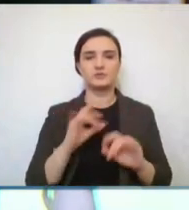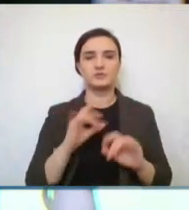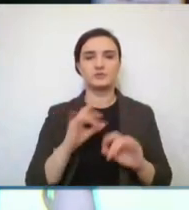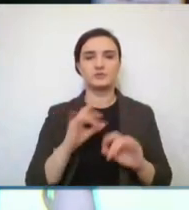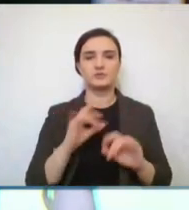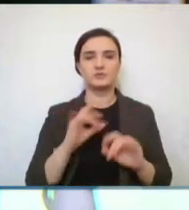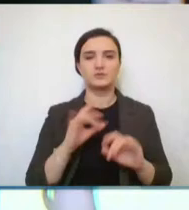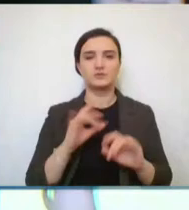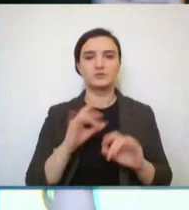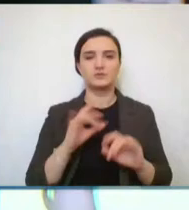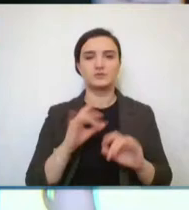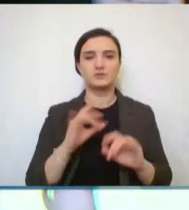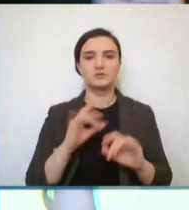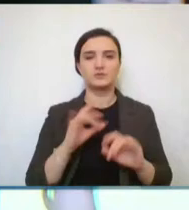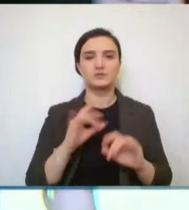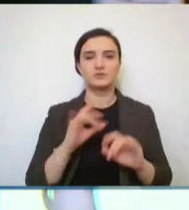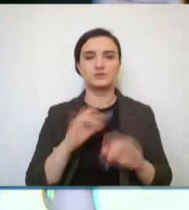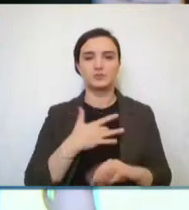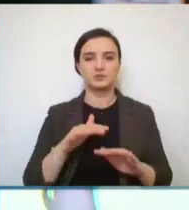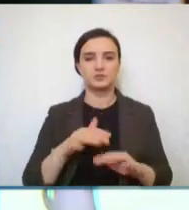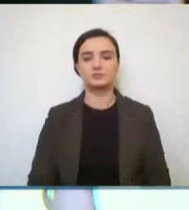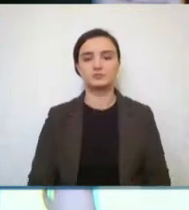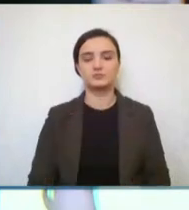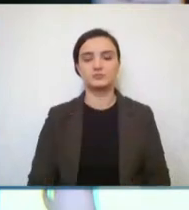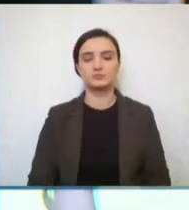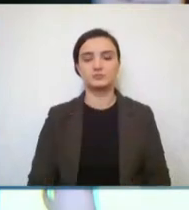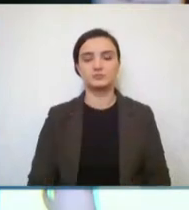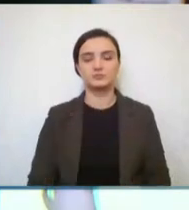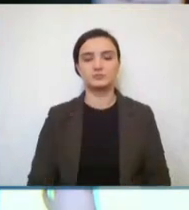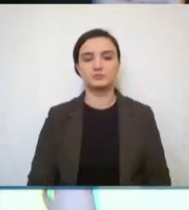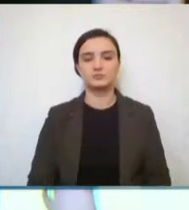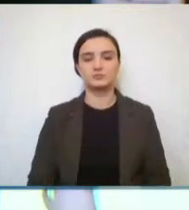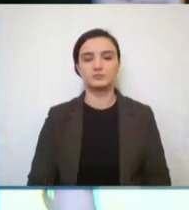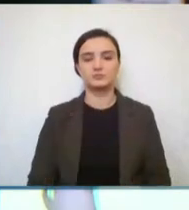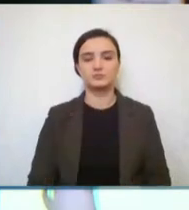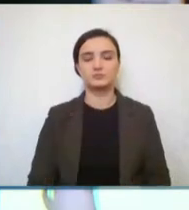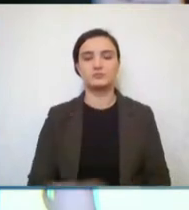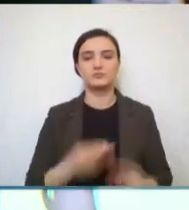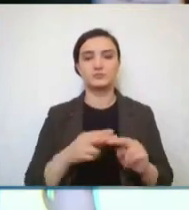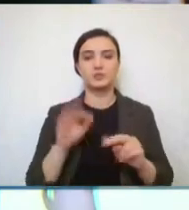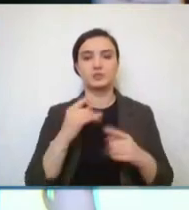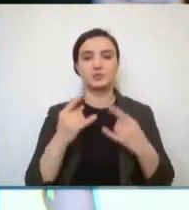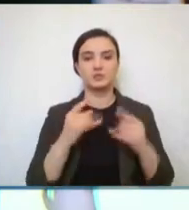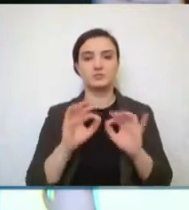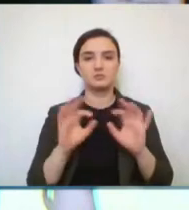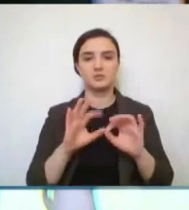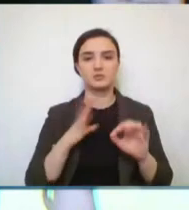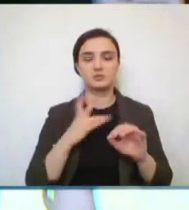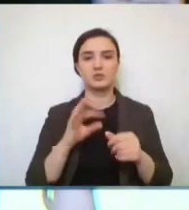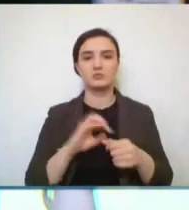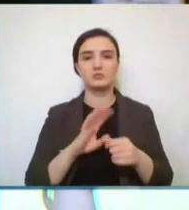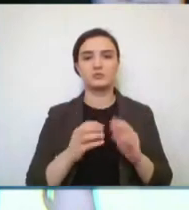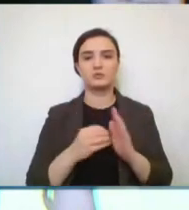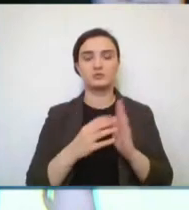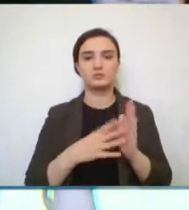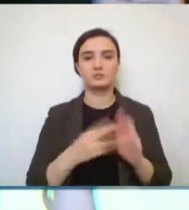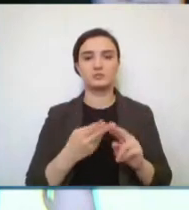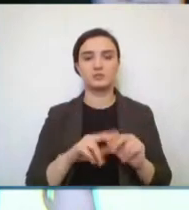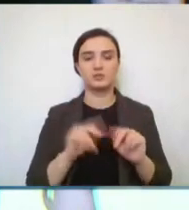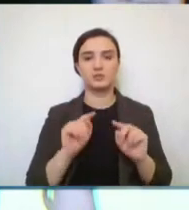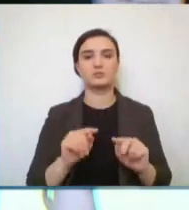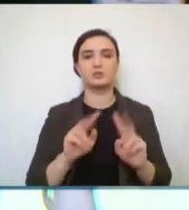არის თემები, რომელზედაც ჩვენს გადაცემაში არაერთხელ ვისაუბრია, მაგრამ COVID-19-მა ამ თემებს